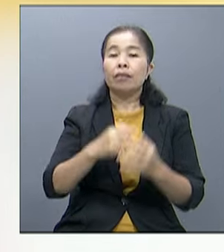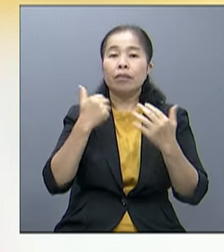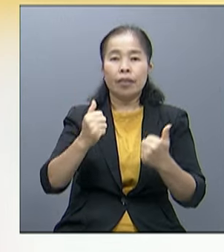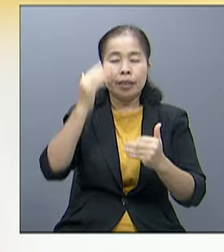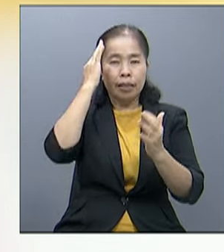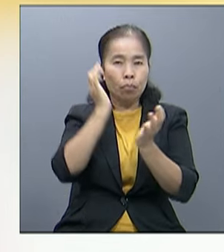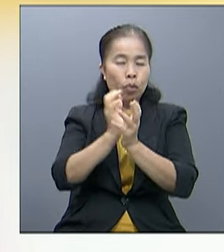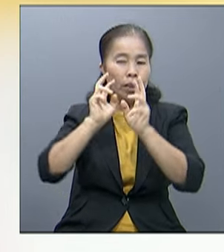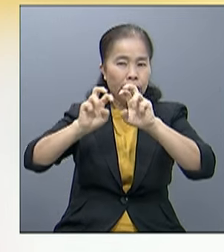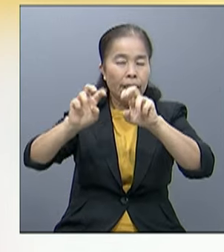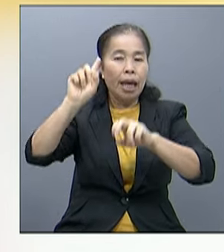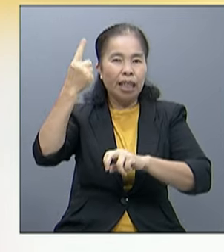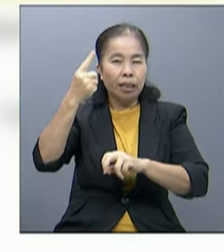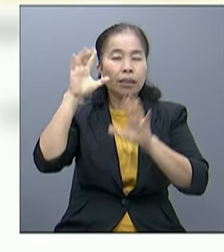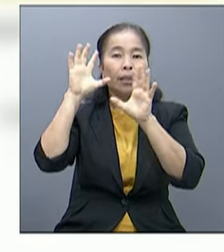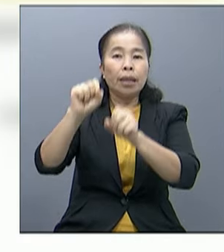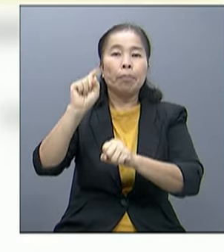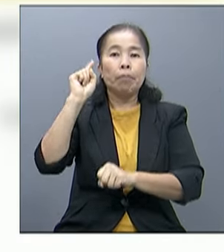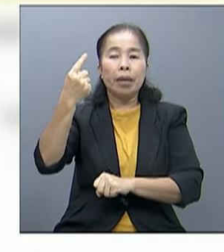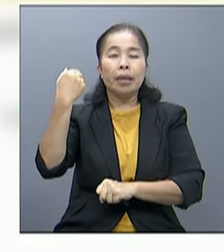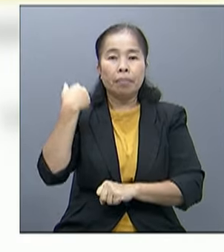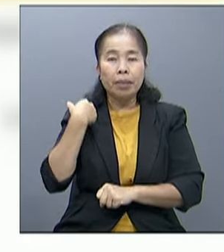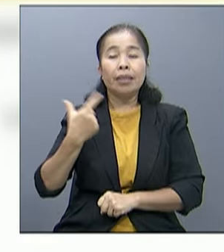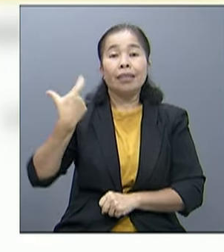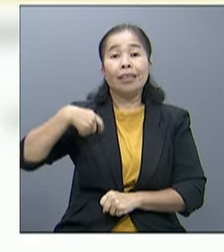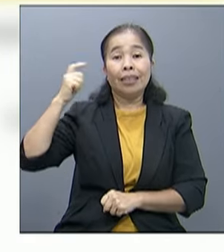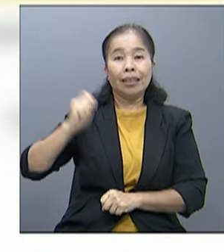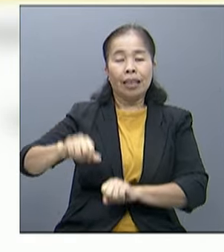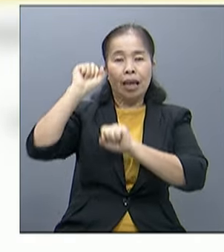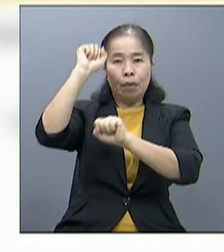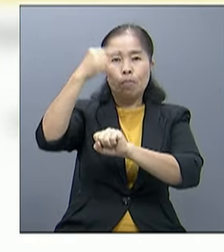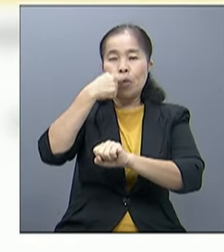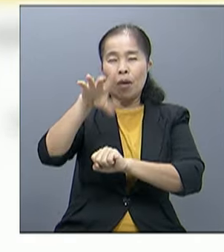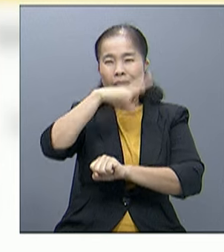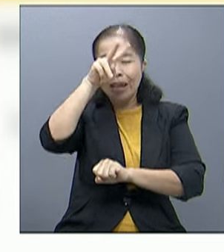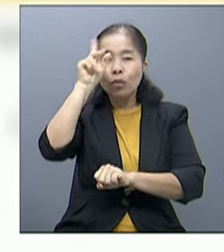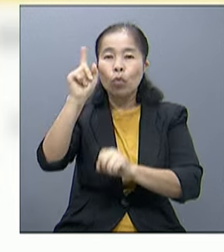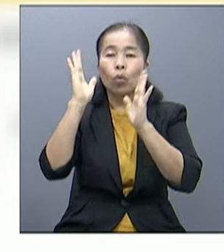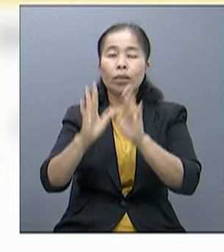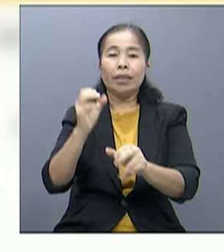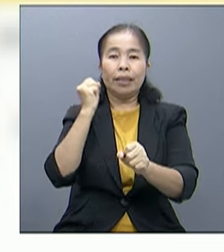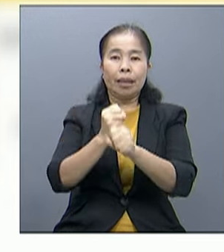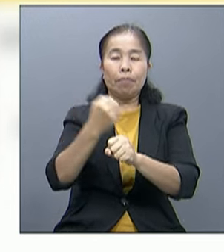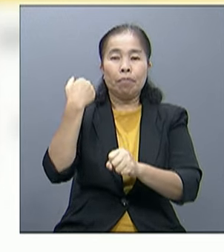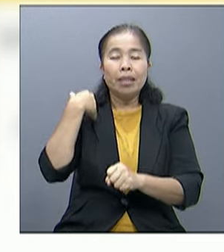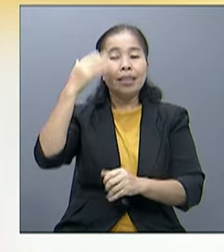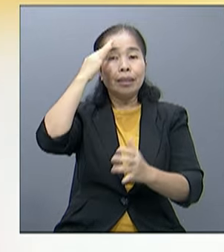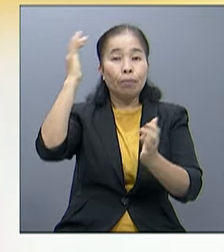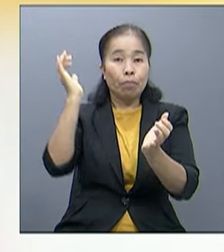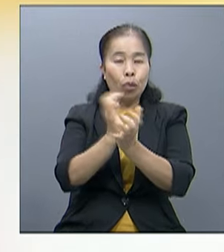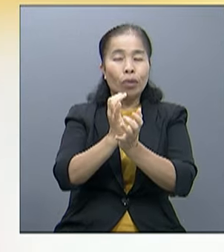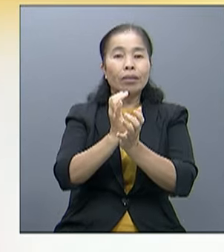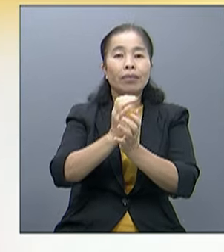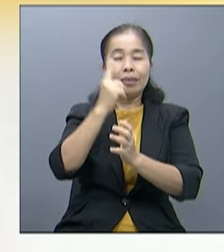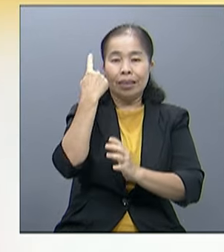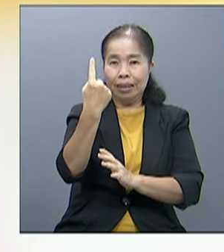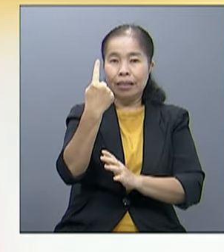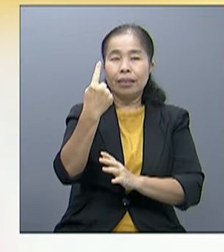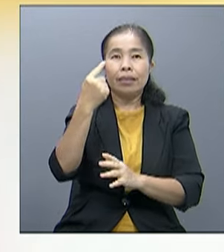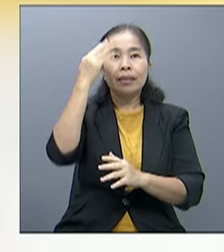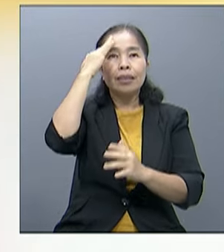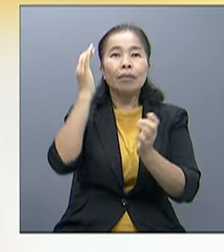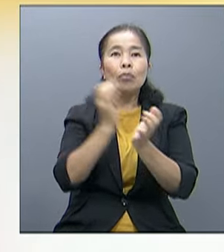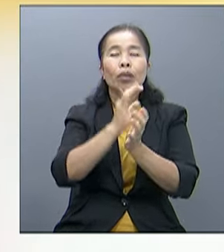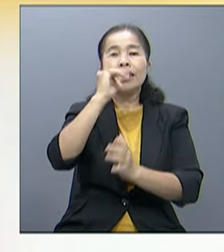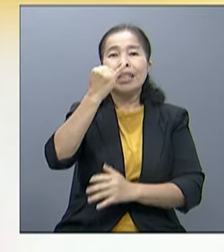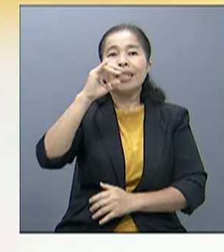เร่งติดตามจับกุมตัวโดยศาออกหมายจับเพิ่มเติมอีก 2หมายจับก็คือจ่า 10ตำรวจวีรยุทธเอ่อจ่า 10ตำรวจ